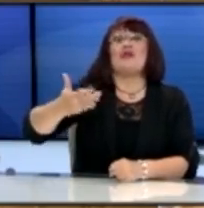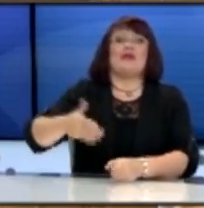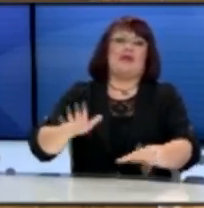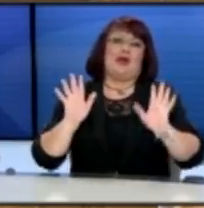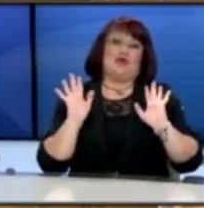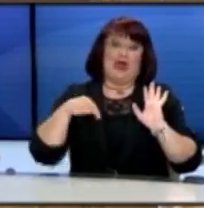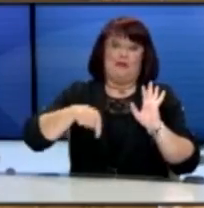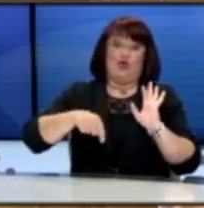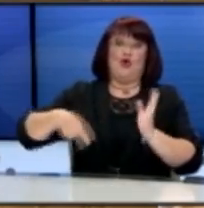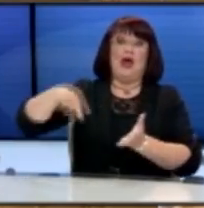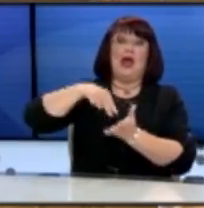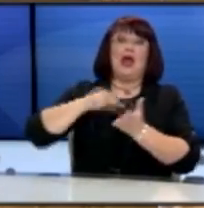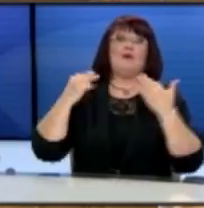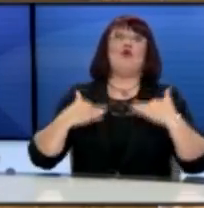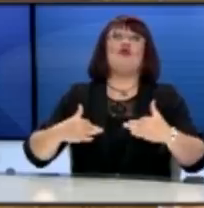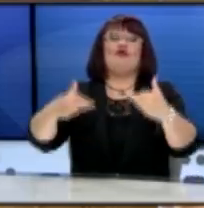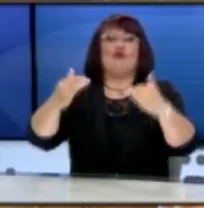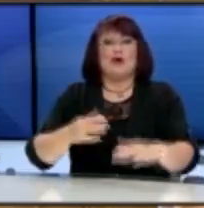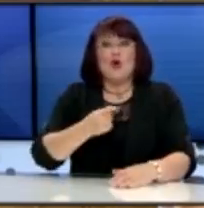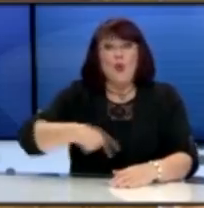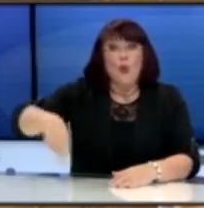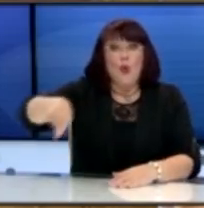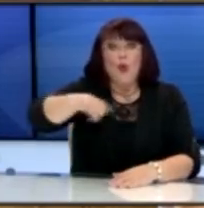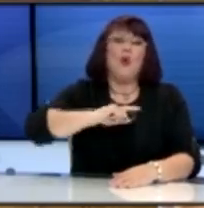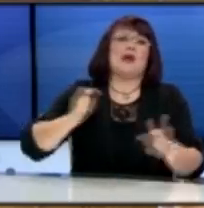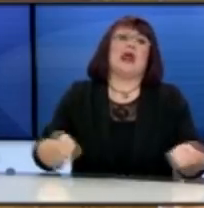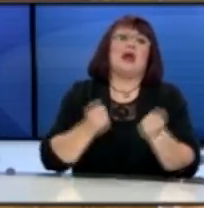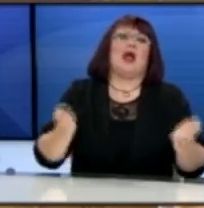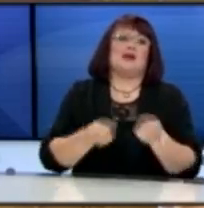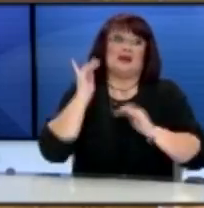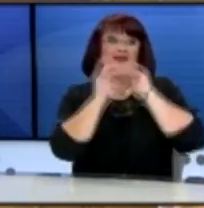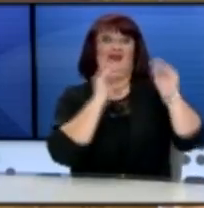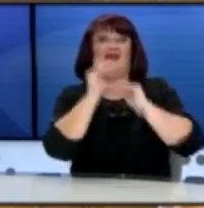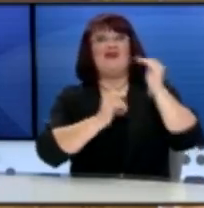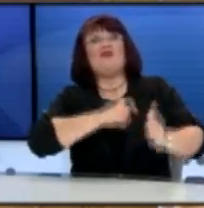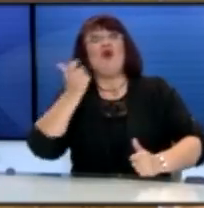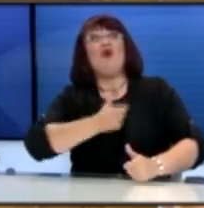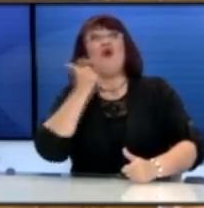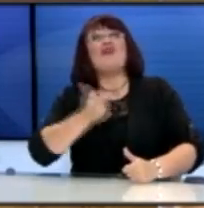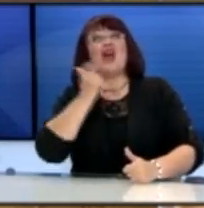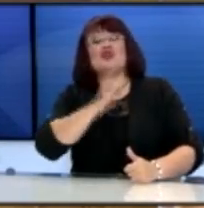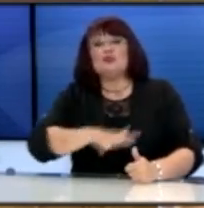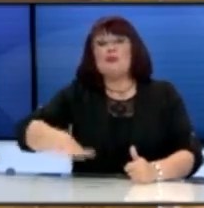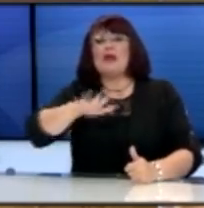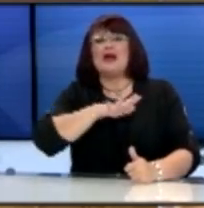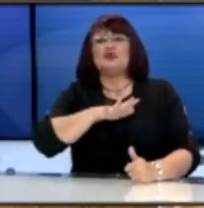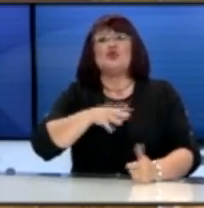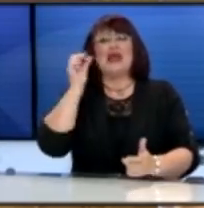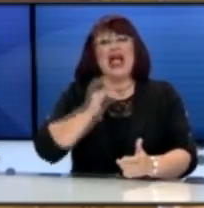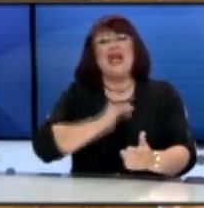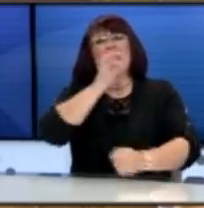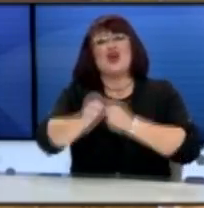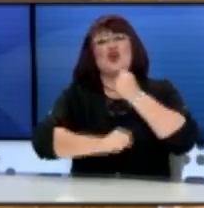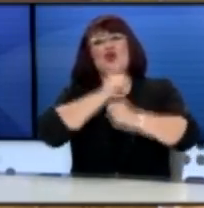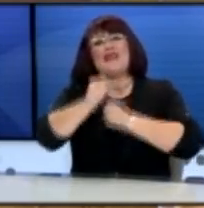και από το βήμα της Βουλής. Αυτό φωνάζει όλος ο εργατικός, ο λαϊκός κόσμος και στην Εύβοια και παντού που κάθε χρόνο καίγεται